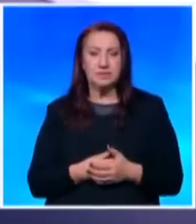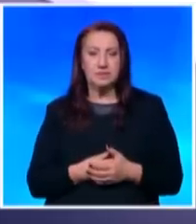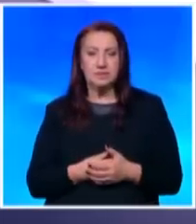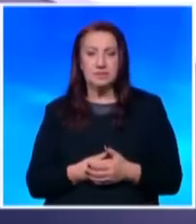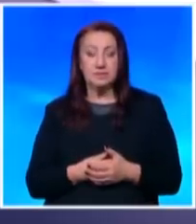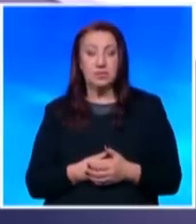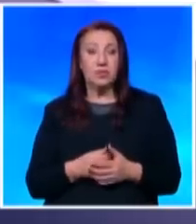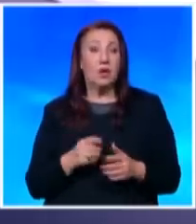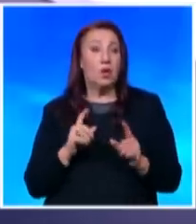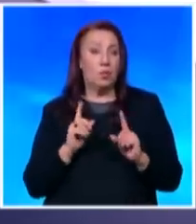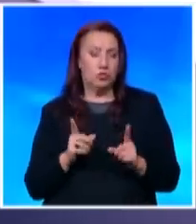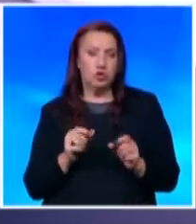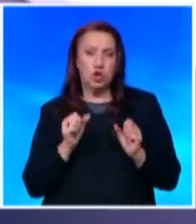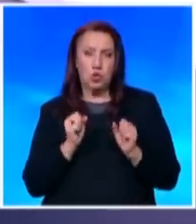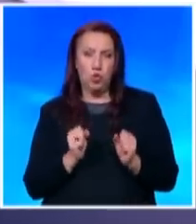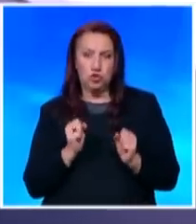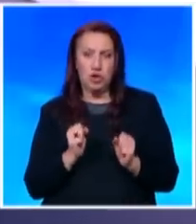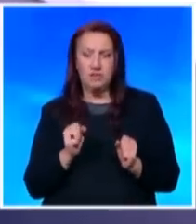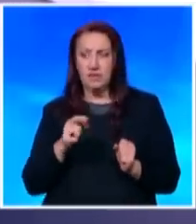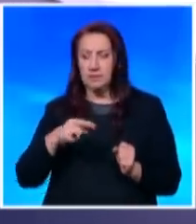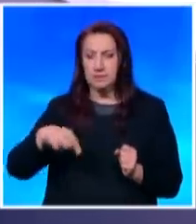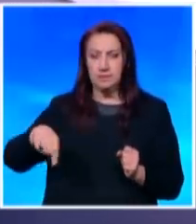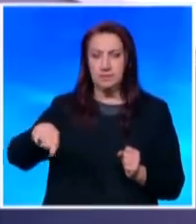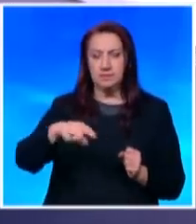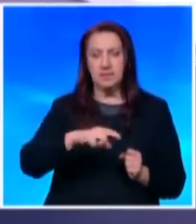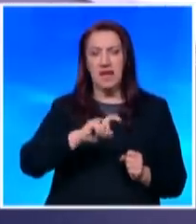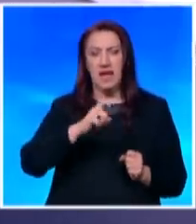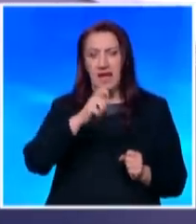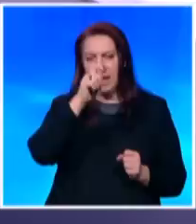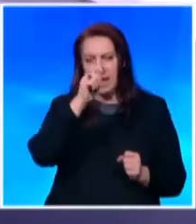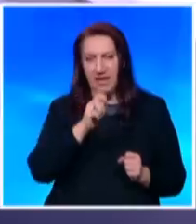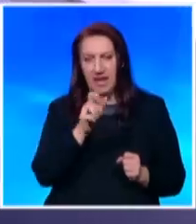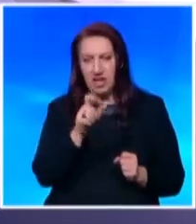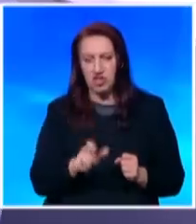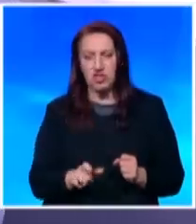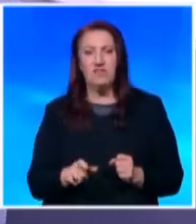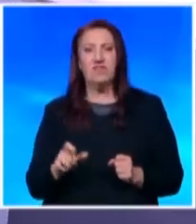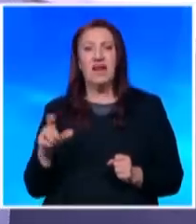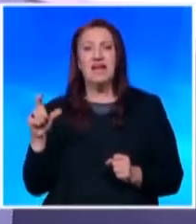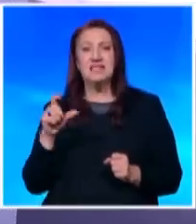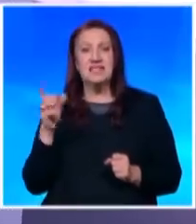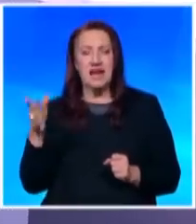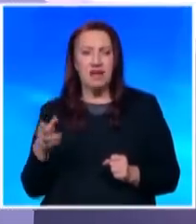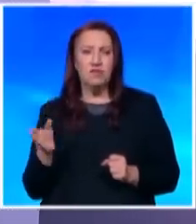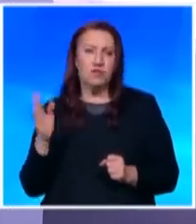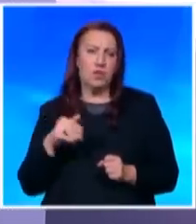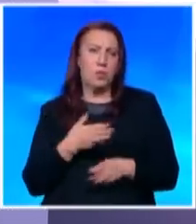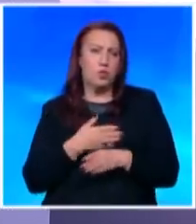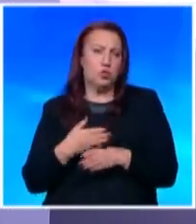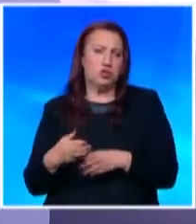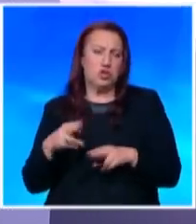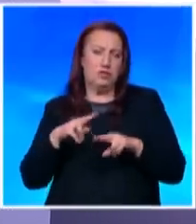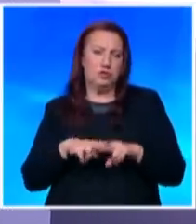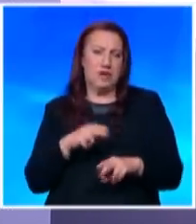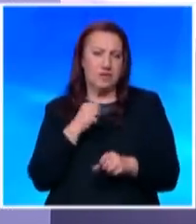ли да се очаква някои от основните действащи лица? Гешев, Сарафов, Ясен Тодоров да остане на мястото си? Аз